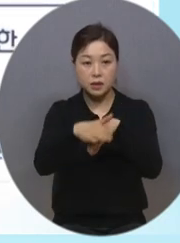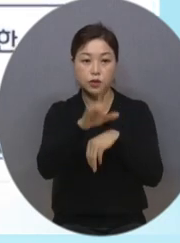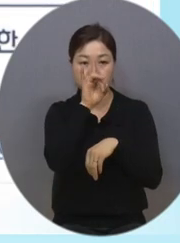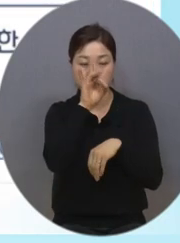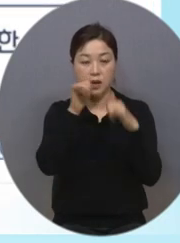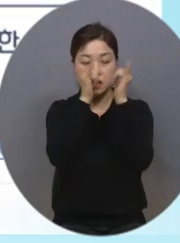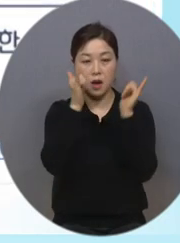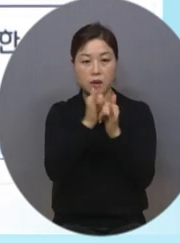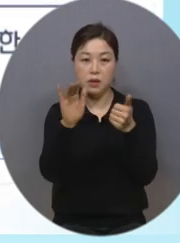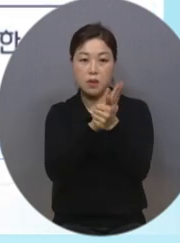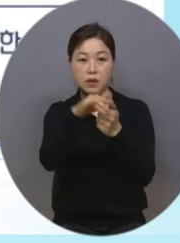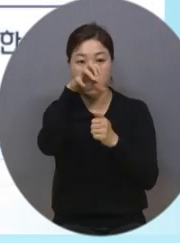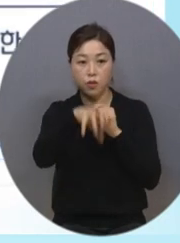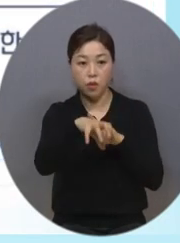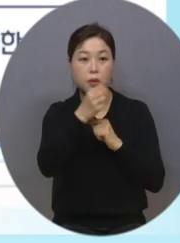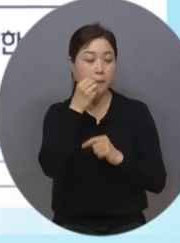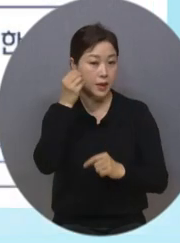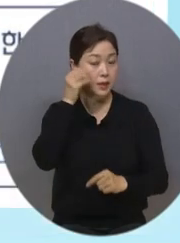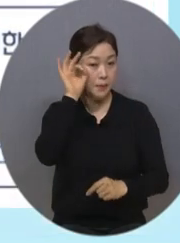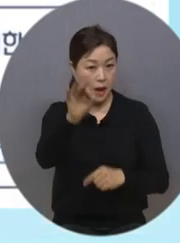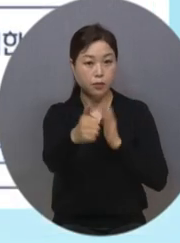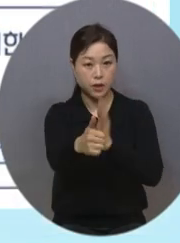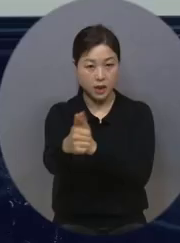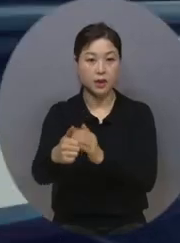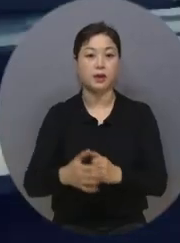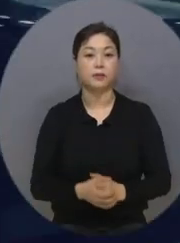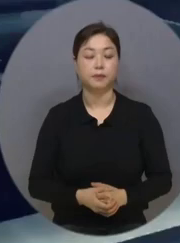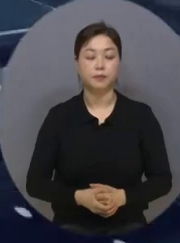중앙사회서비스원 누리집에서 확인하실 수 있습니다.